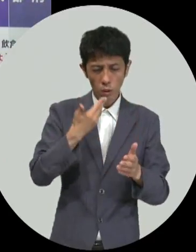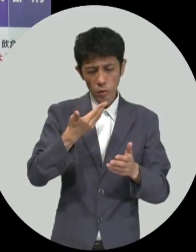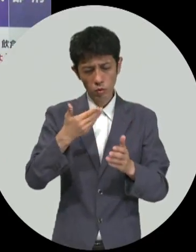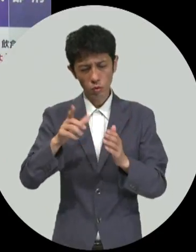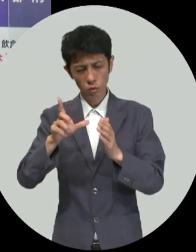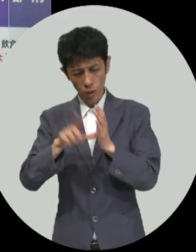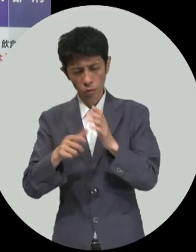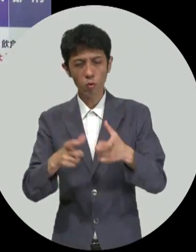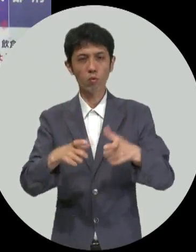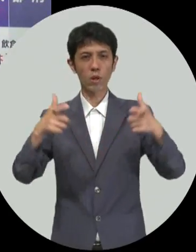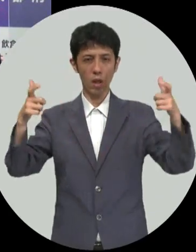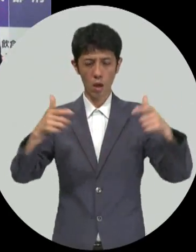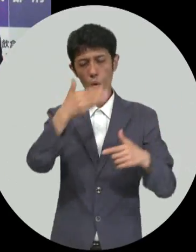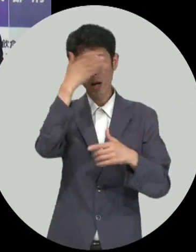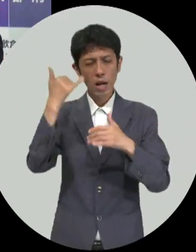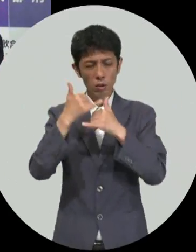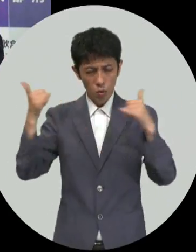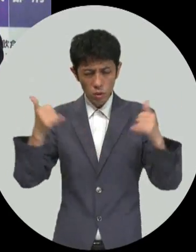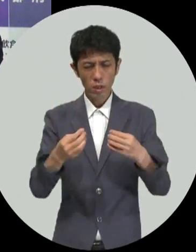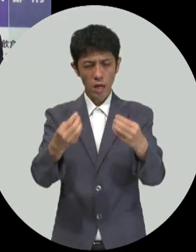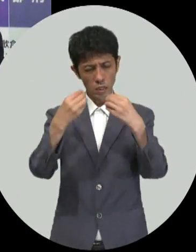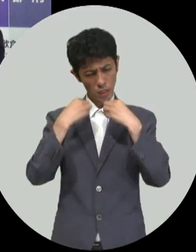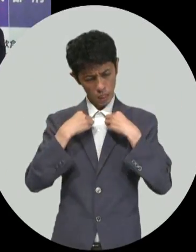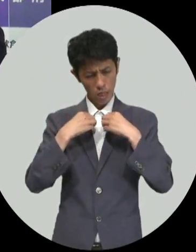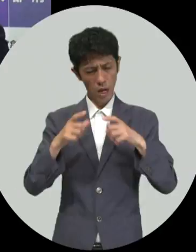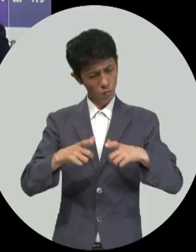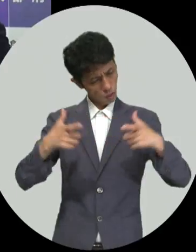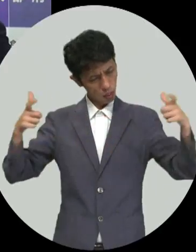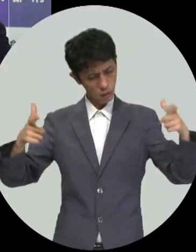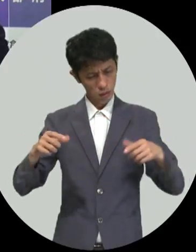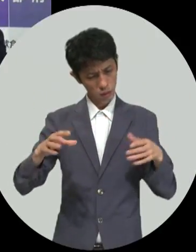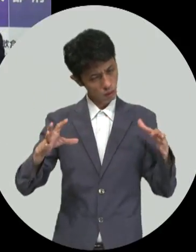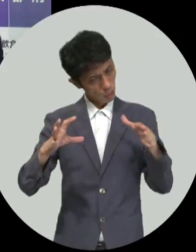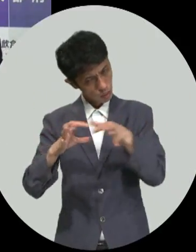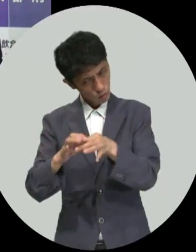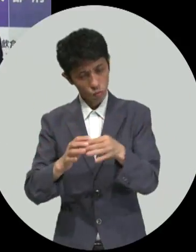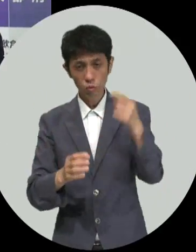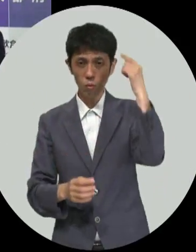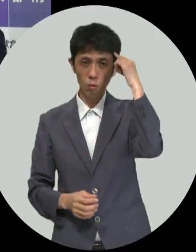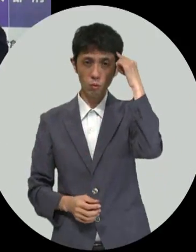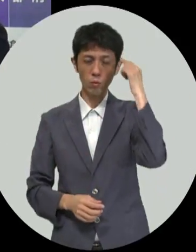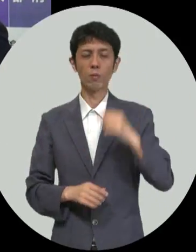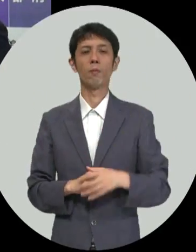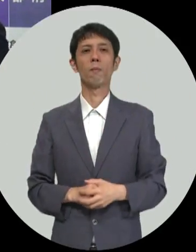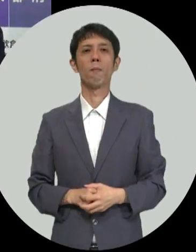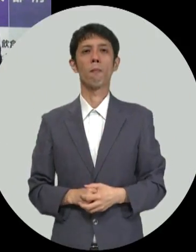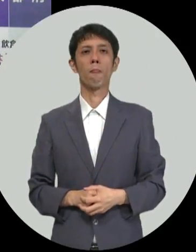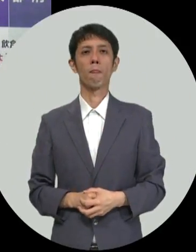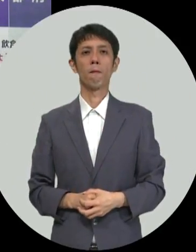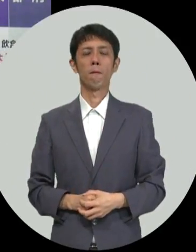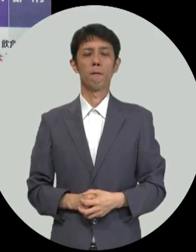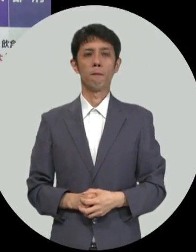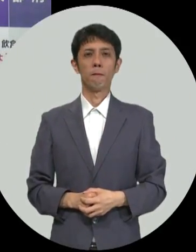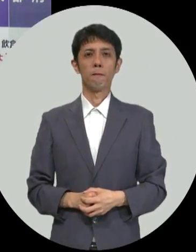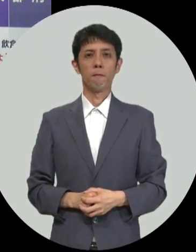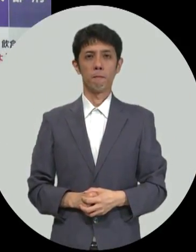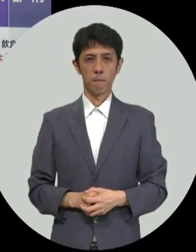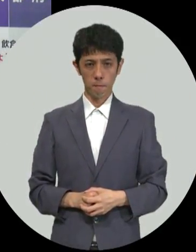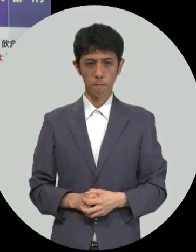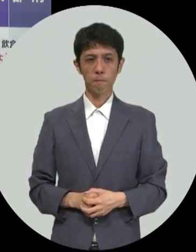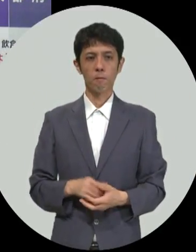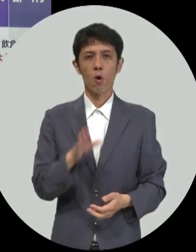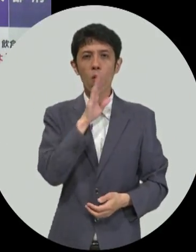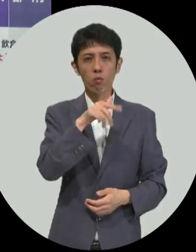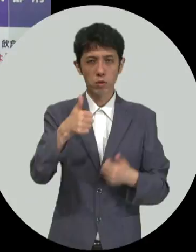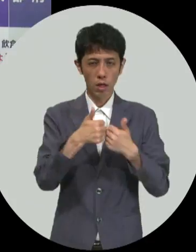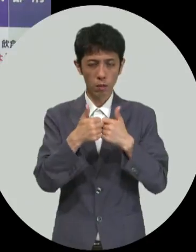して、感染の拡大の要因になっているのではないかというふうに思っております。それからこれは本部会議でも示